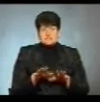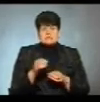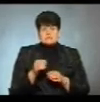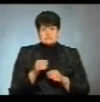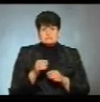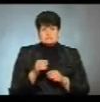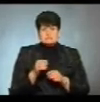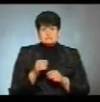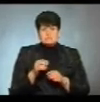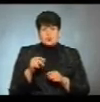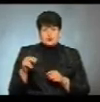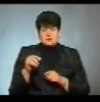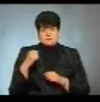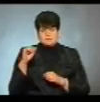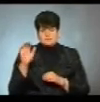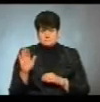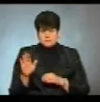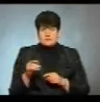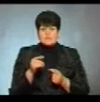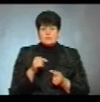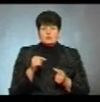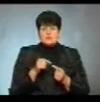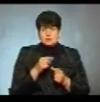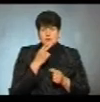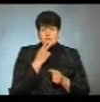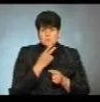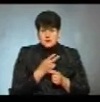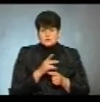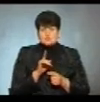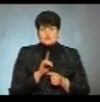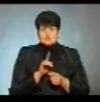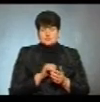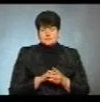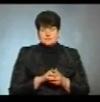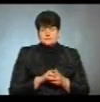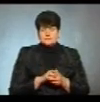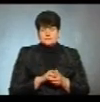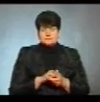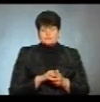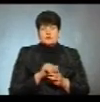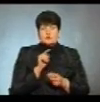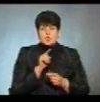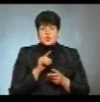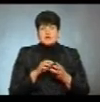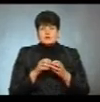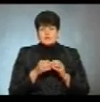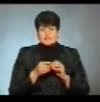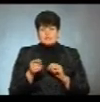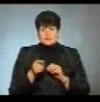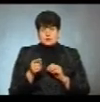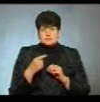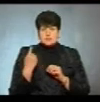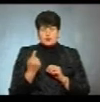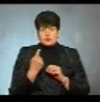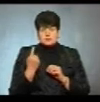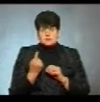перевага його. І, відповідно, як ми бачимо, що його результат у Тернопільській